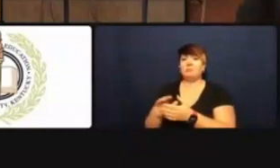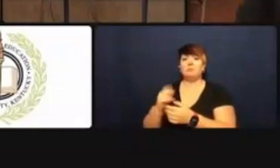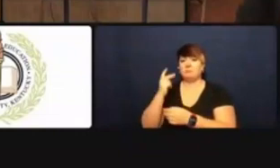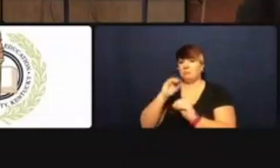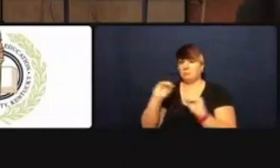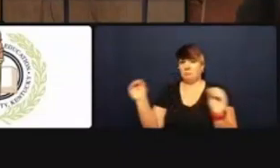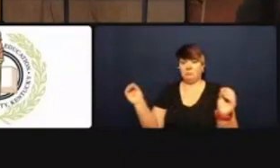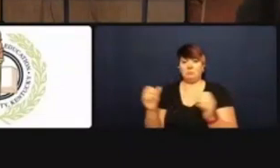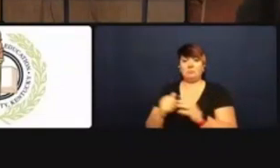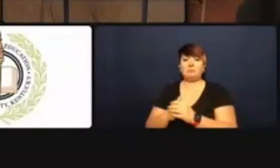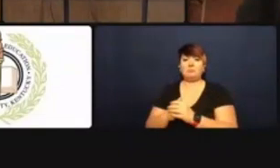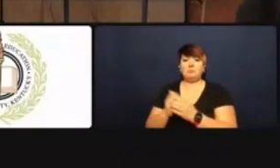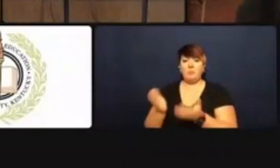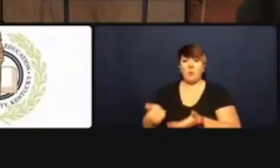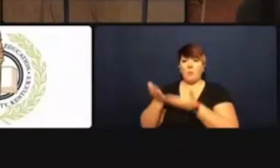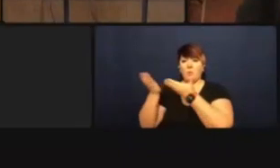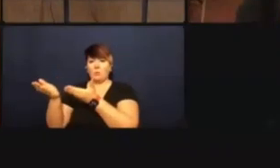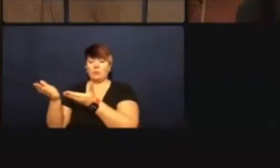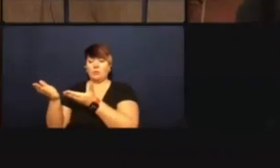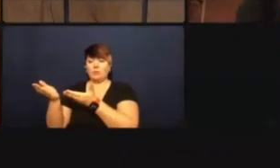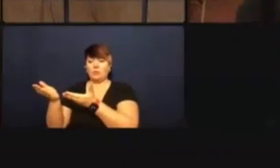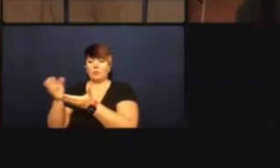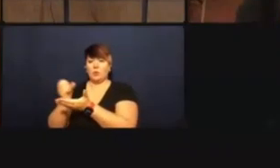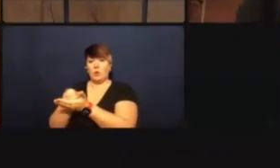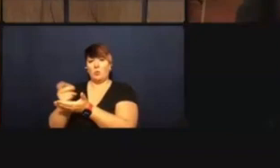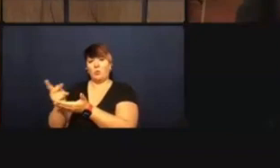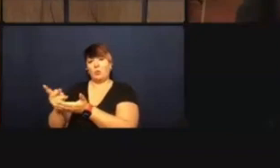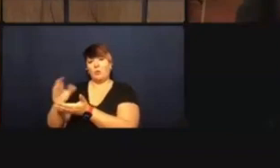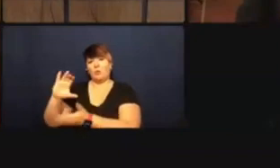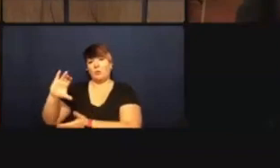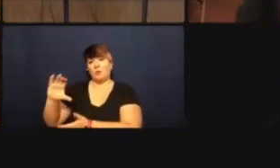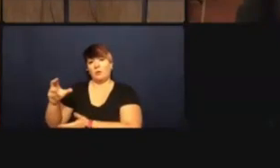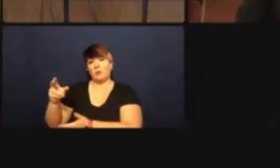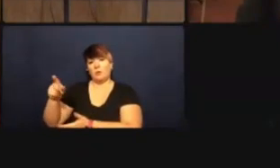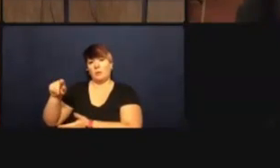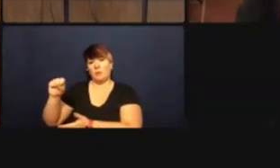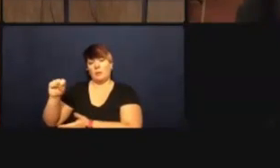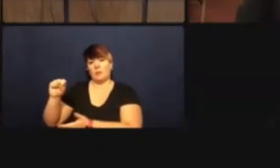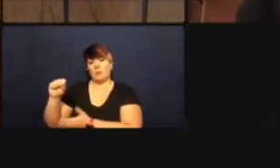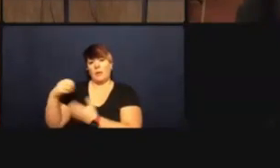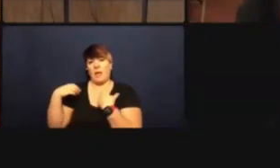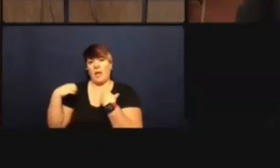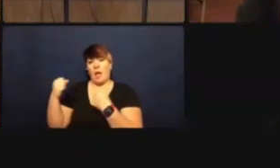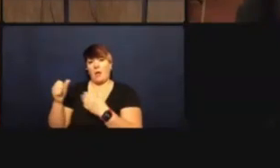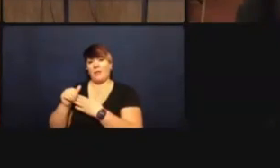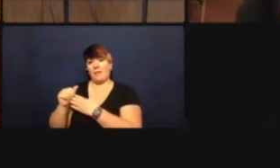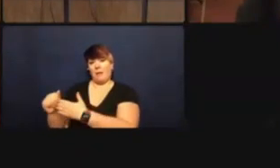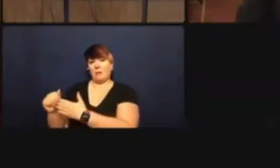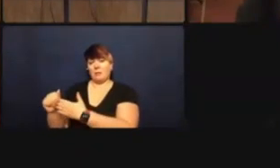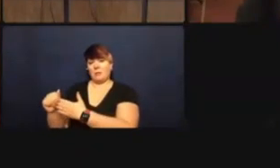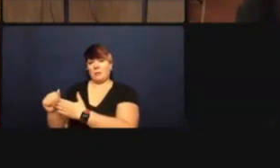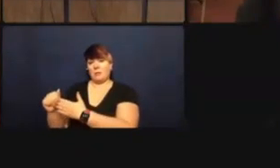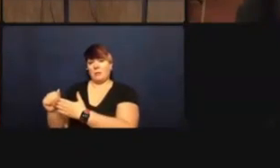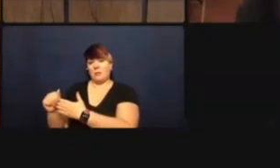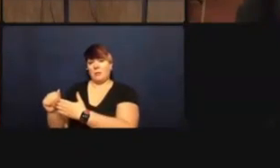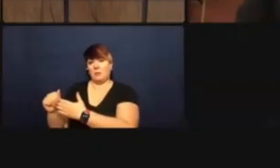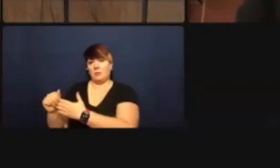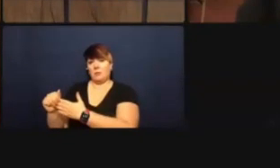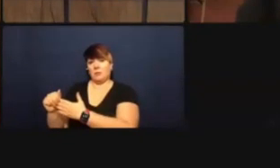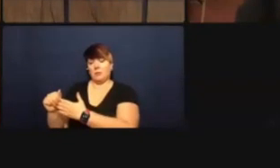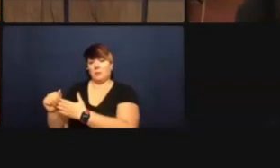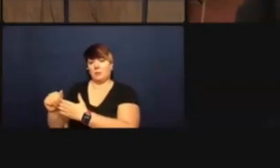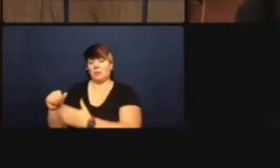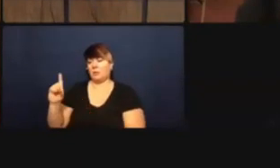au maoni iwapo hamna, je, tunaweza kupitisha mwongozo huu